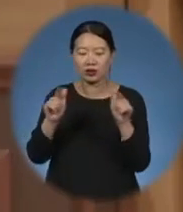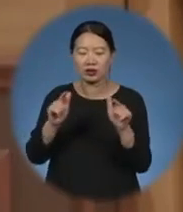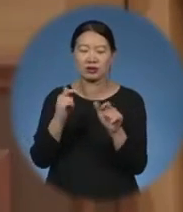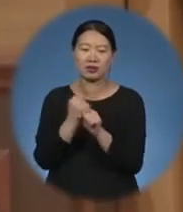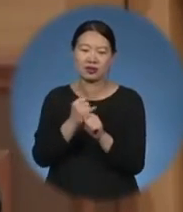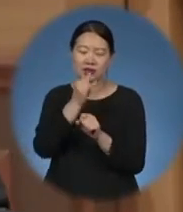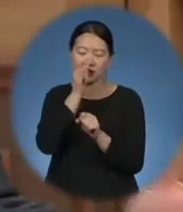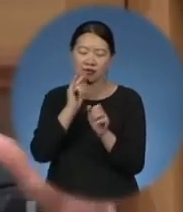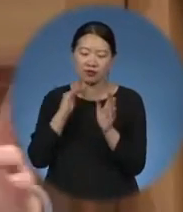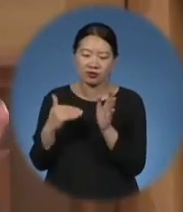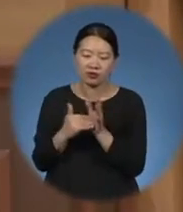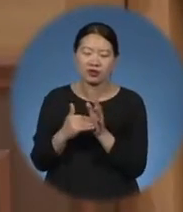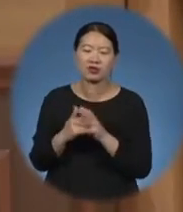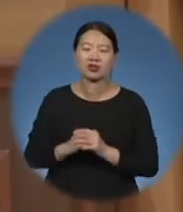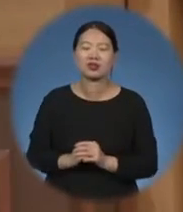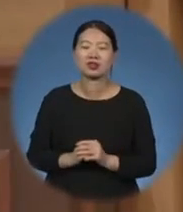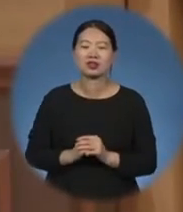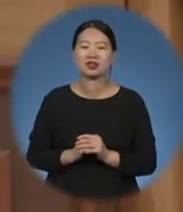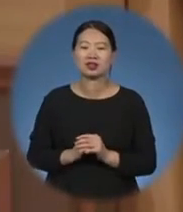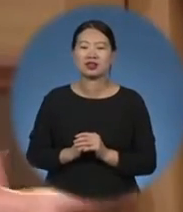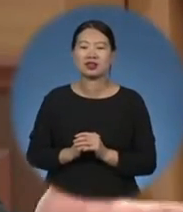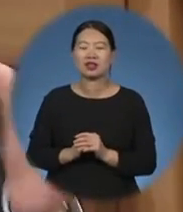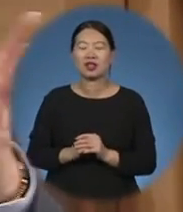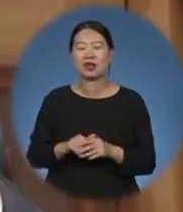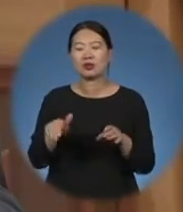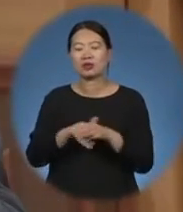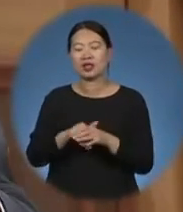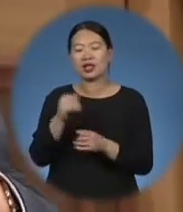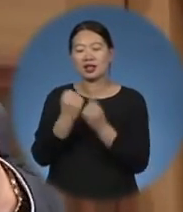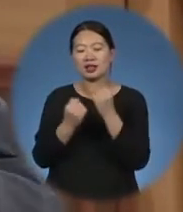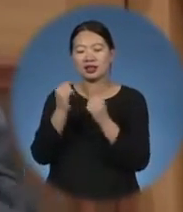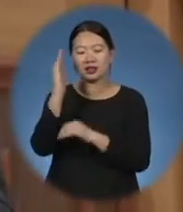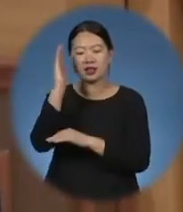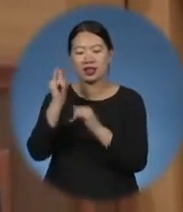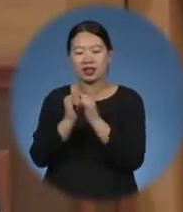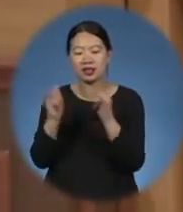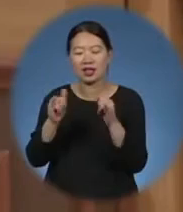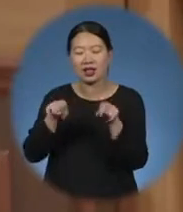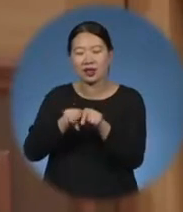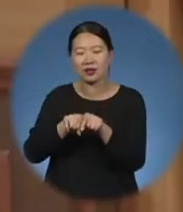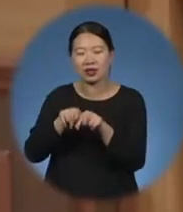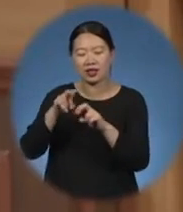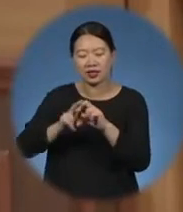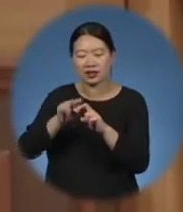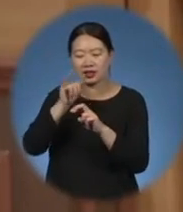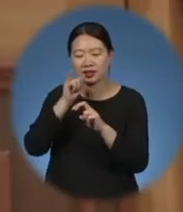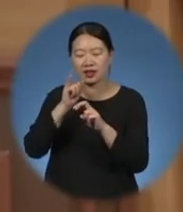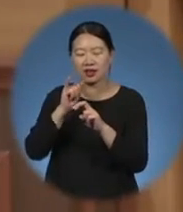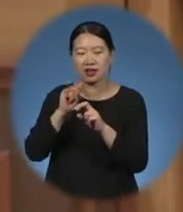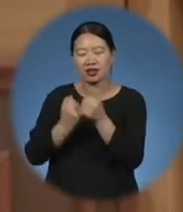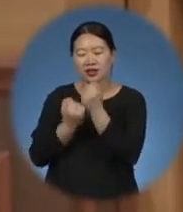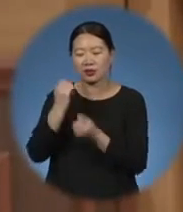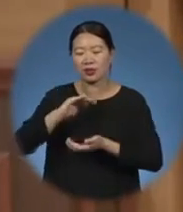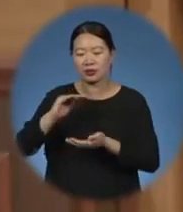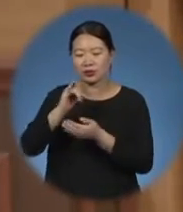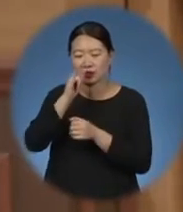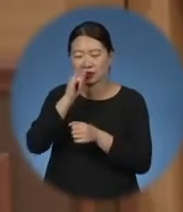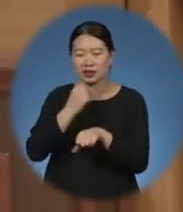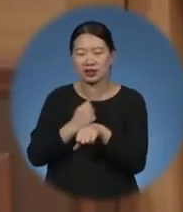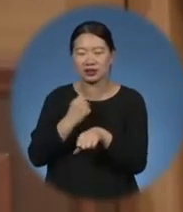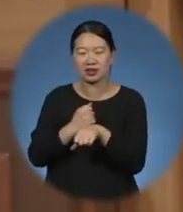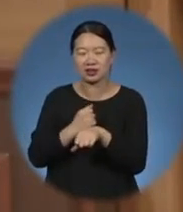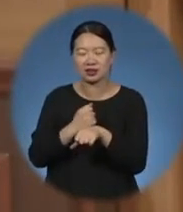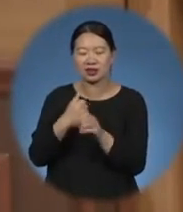또 그 문화 해설사가 좀 따로 붙어서 그런 네. 의미도 같이 설명을 해주고 공부도 되고 예. 그런 물건들을